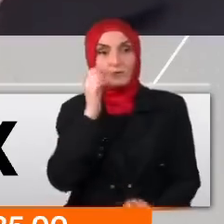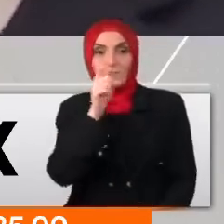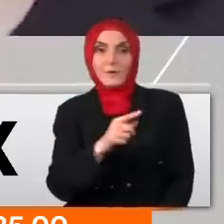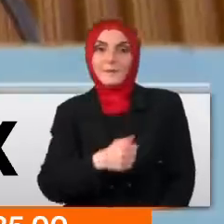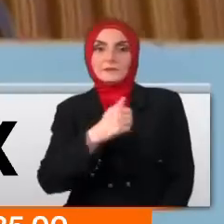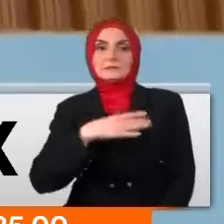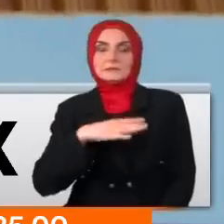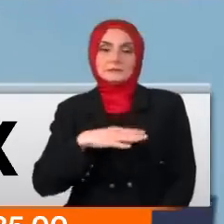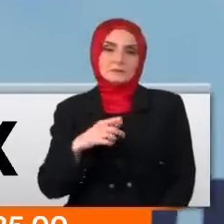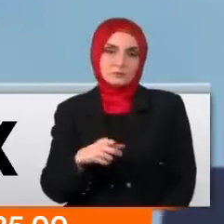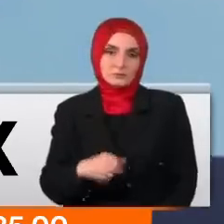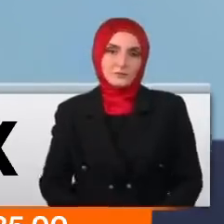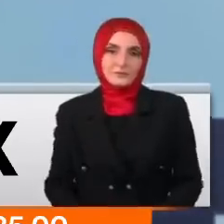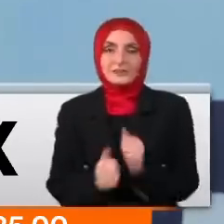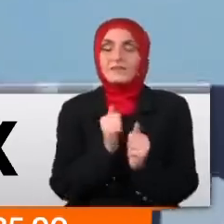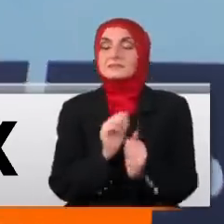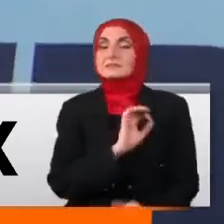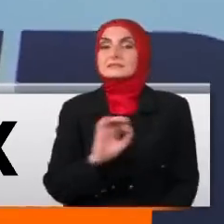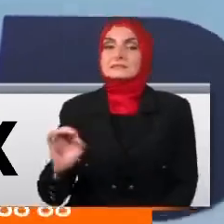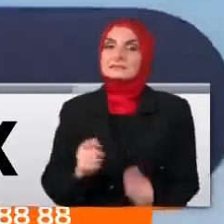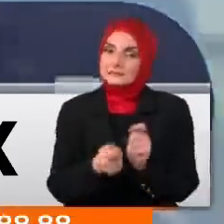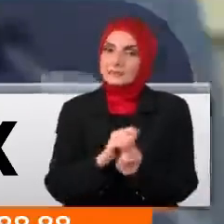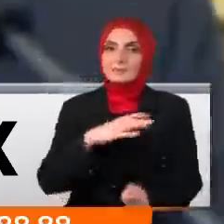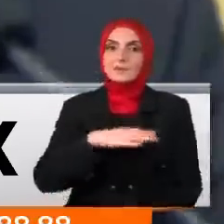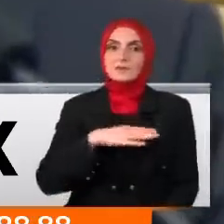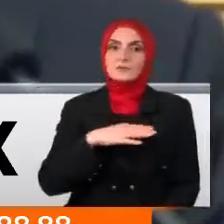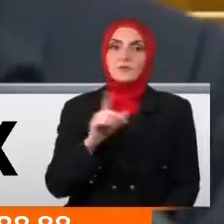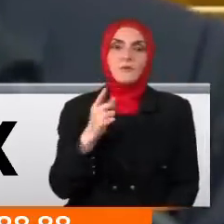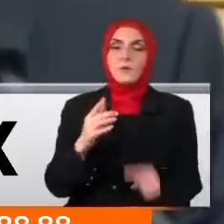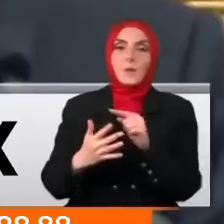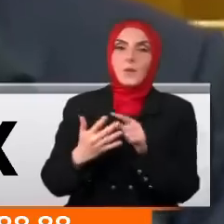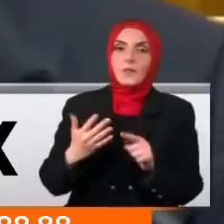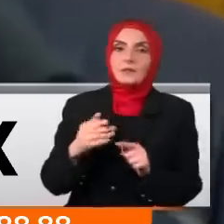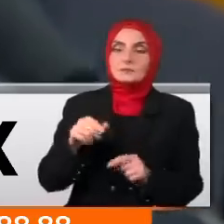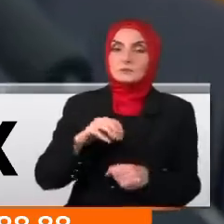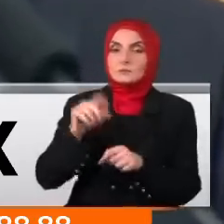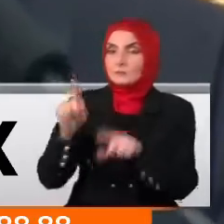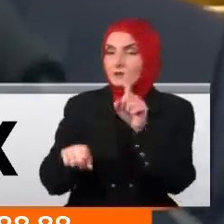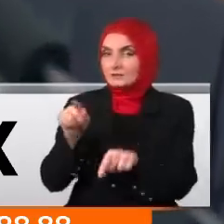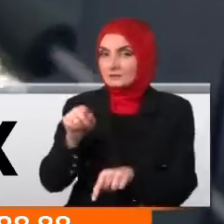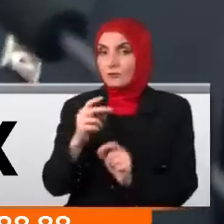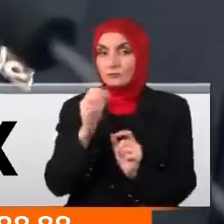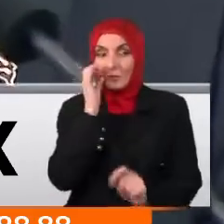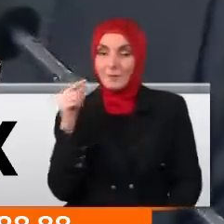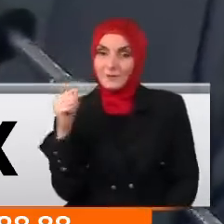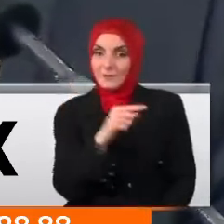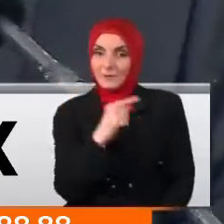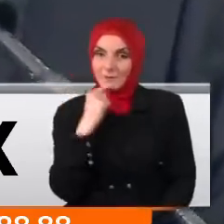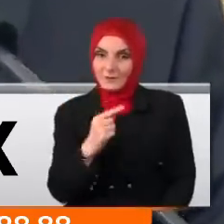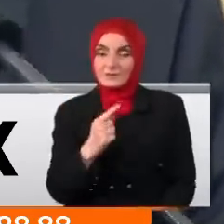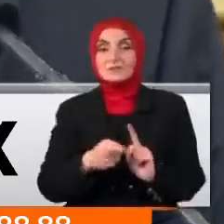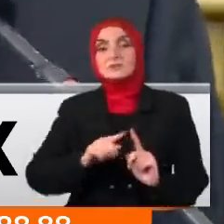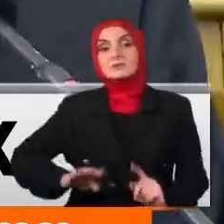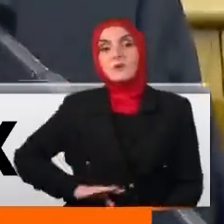kaptanlığına da talibim kavgasız değişim isteyen Parti yönetiminden bazı isimler özeli işaret ederek Kılıçdaroğlu'nun ona el vermesi